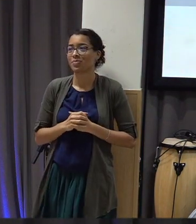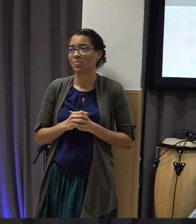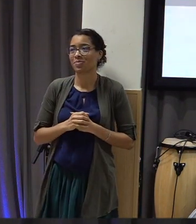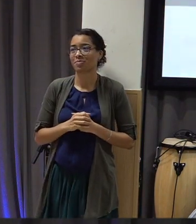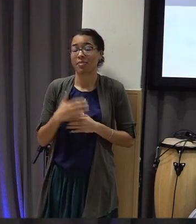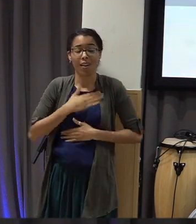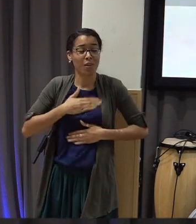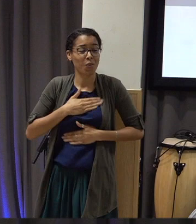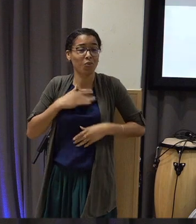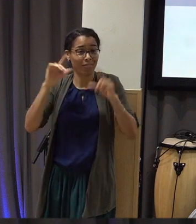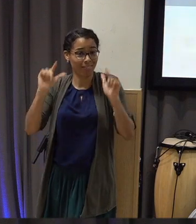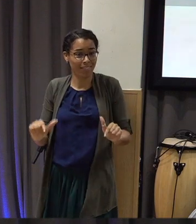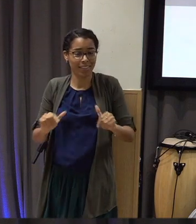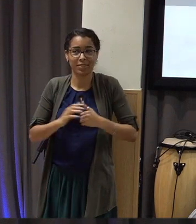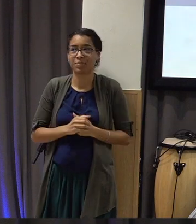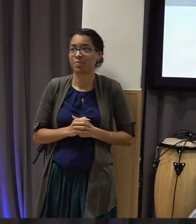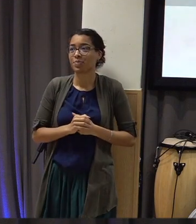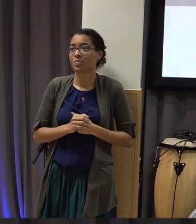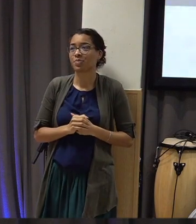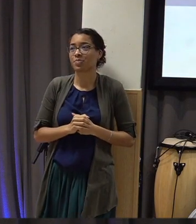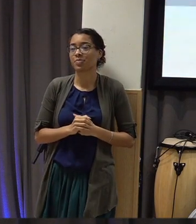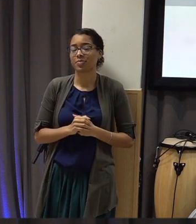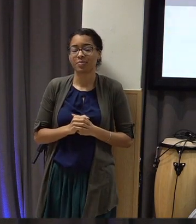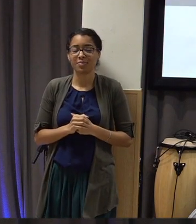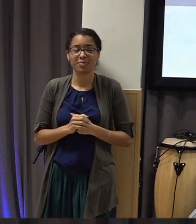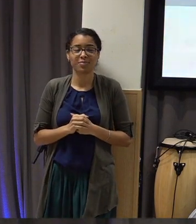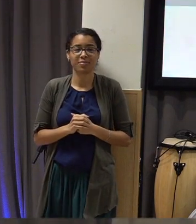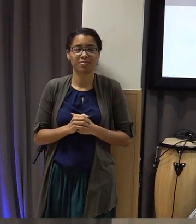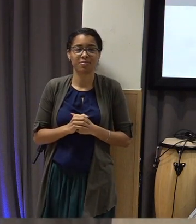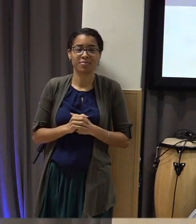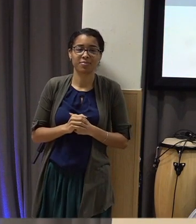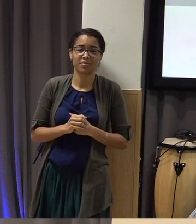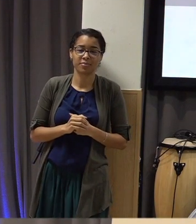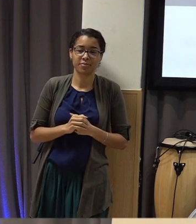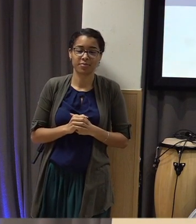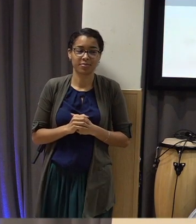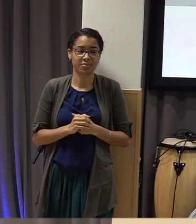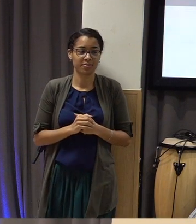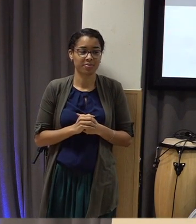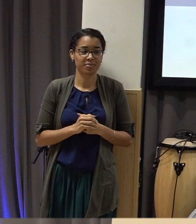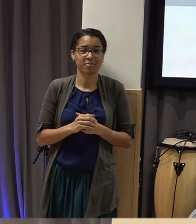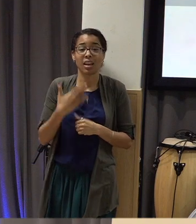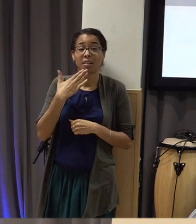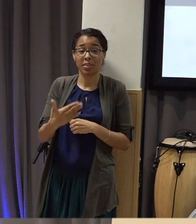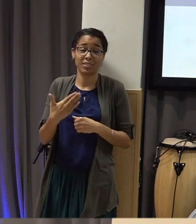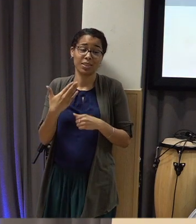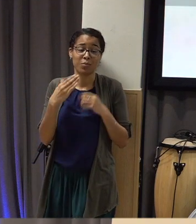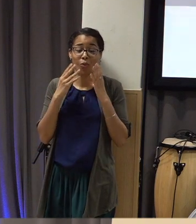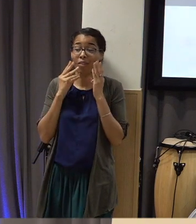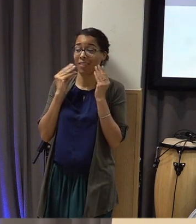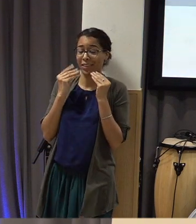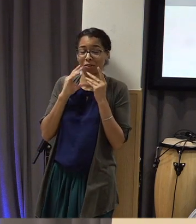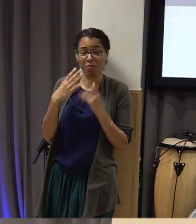Très heureux d'être parmi vous ce matin. Alors merci à Guillaume, au pasteur Guillaume pour